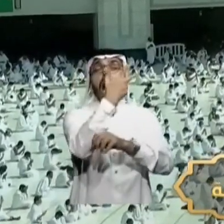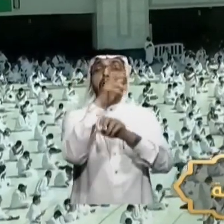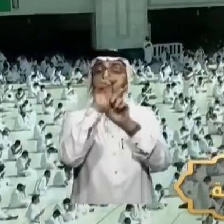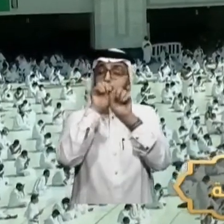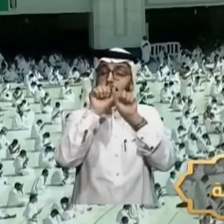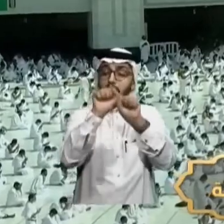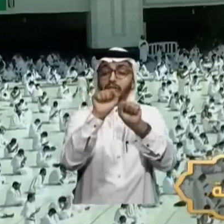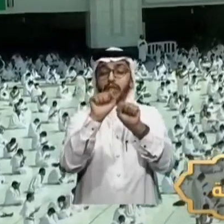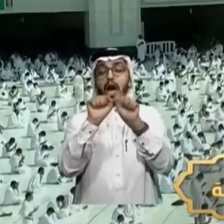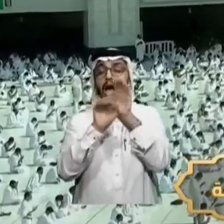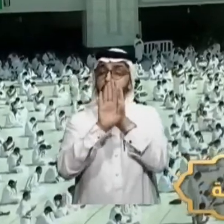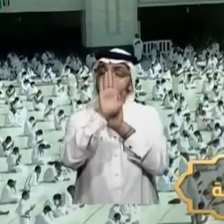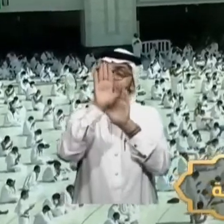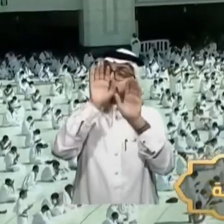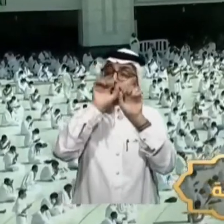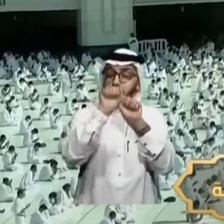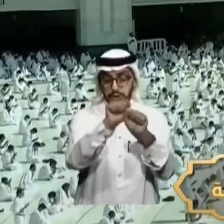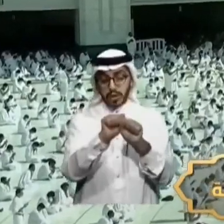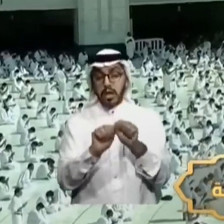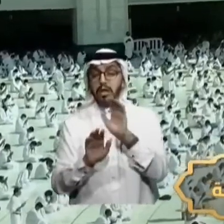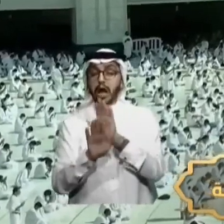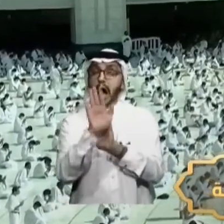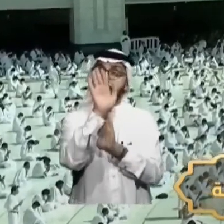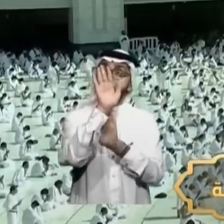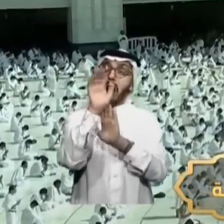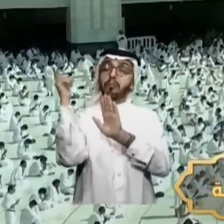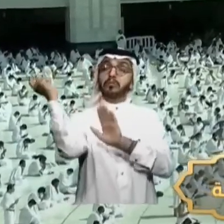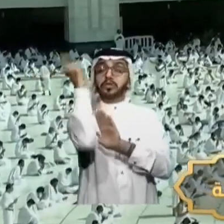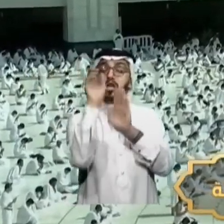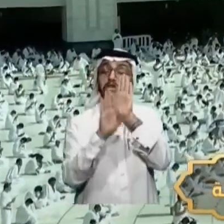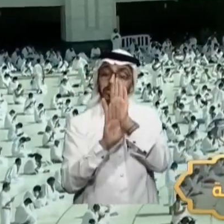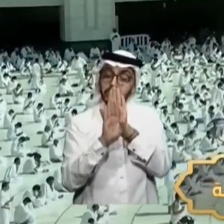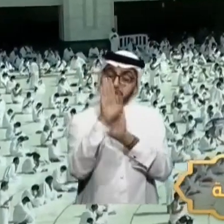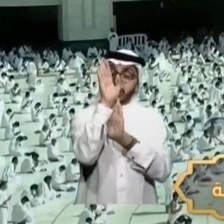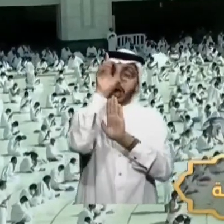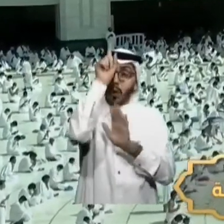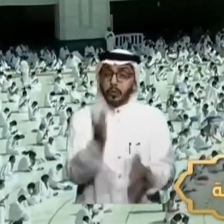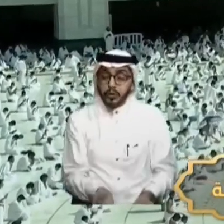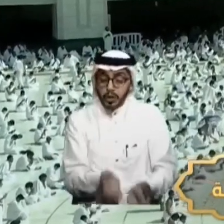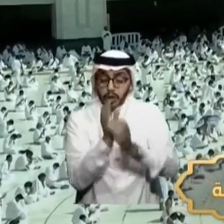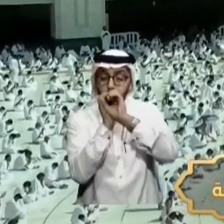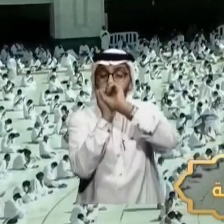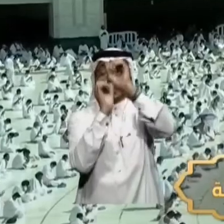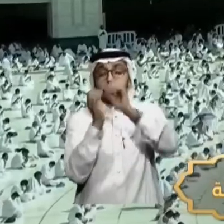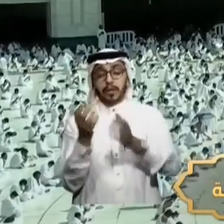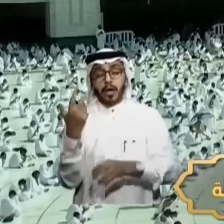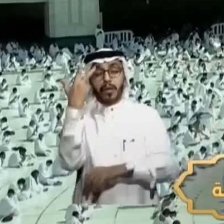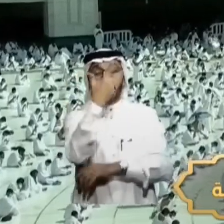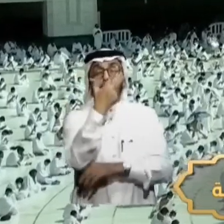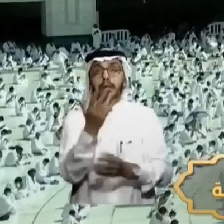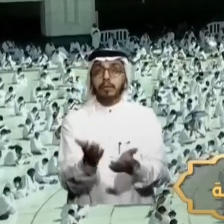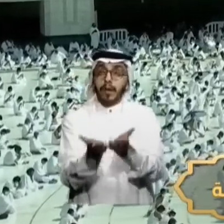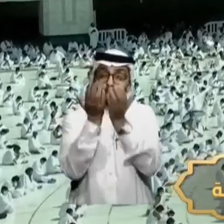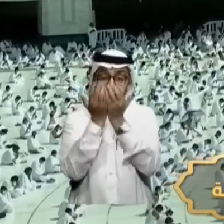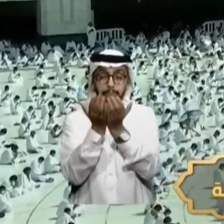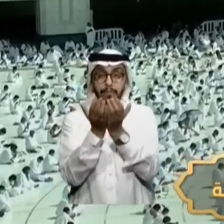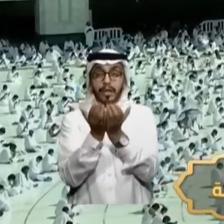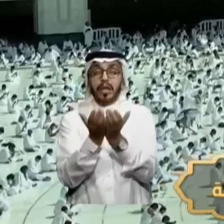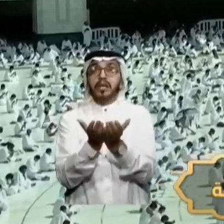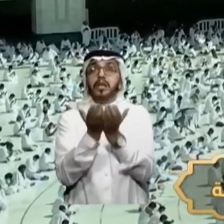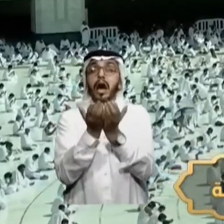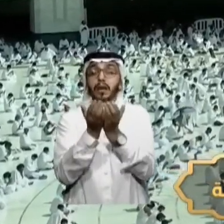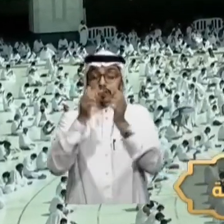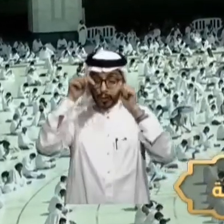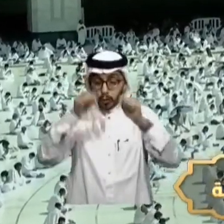أنقذ المسجد الأقصى، واجعله شامخاً عزيزاً إلى يوم الدين يا رب العالمين.